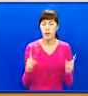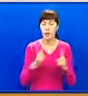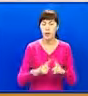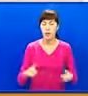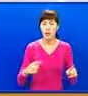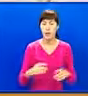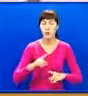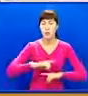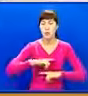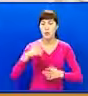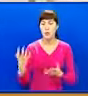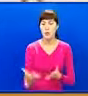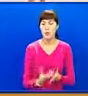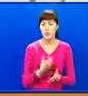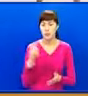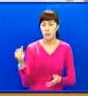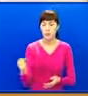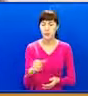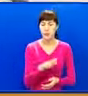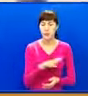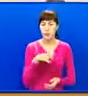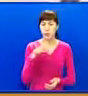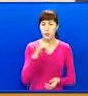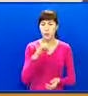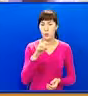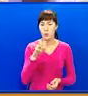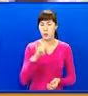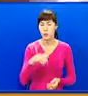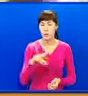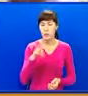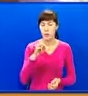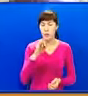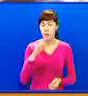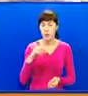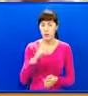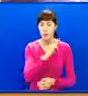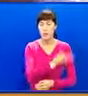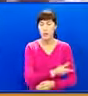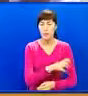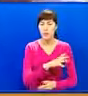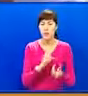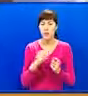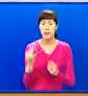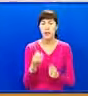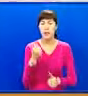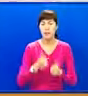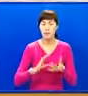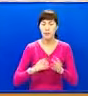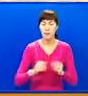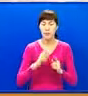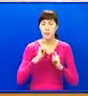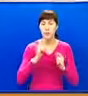түсіп, Ақтық ойында жергілікті туризм командасы 4-2 есебімен Майтөбе командасынан басым түсті. Өткен жарыс